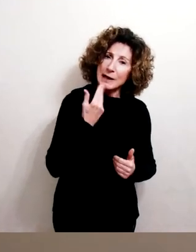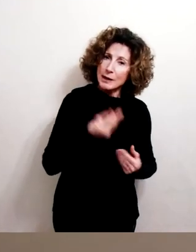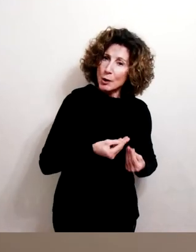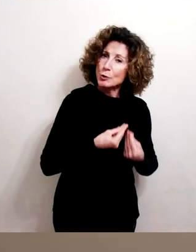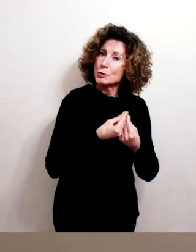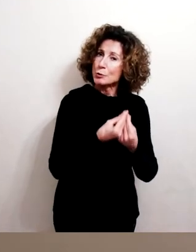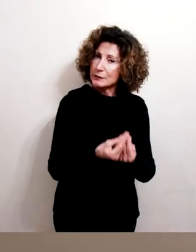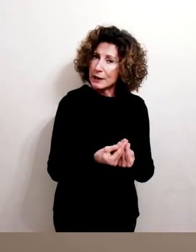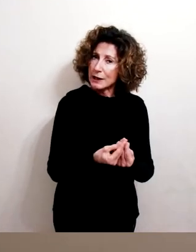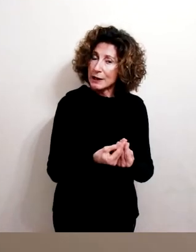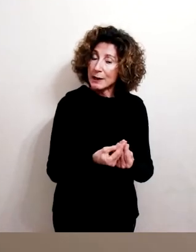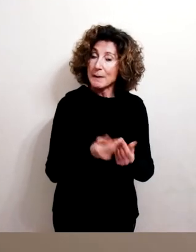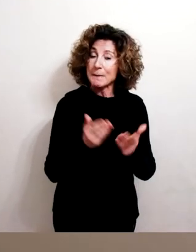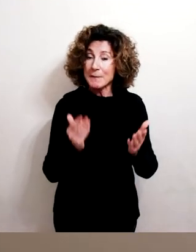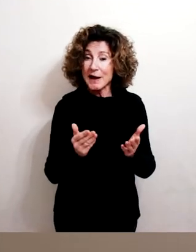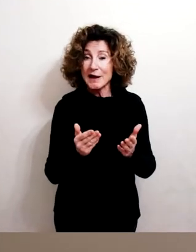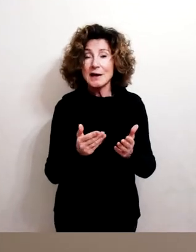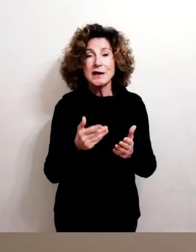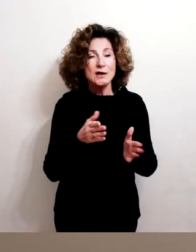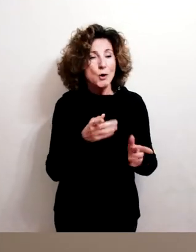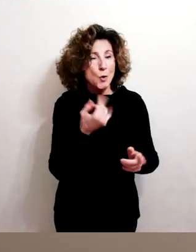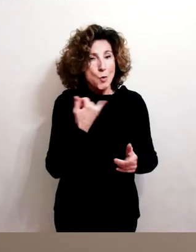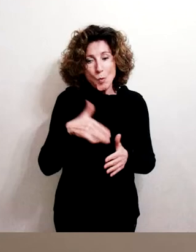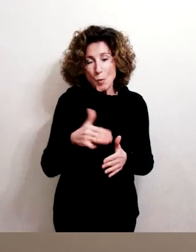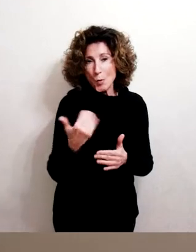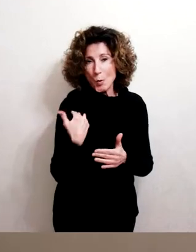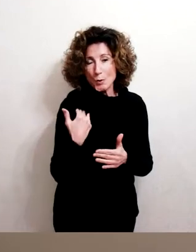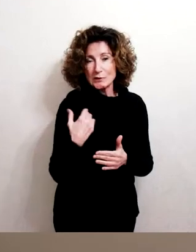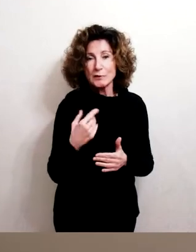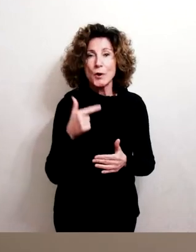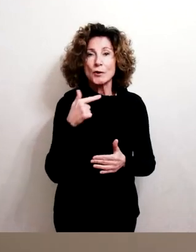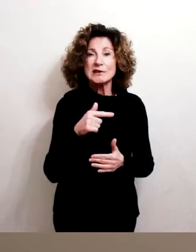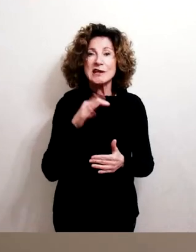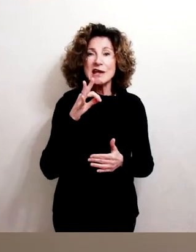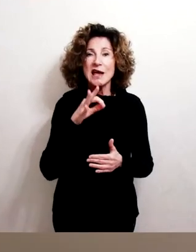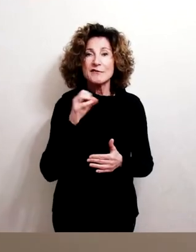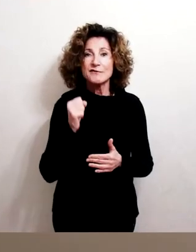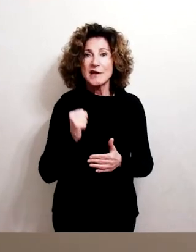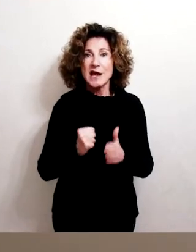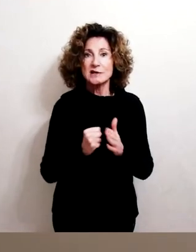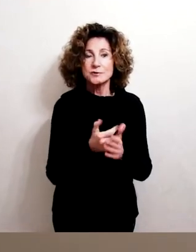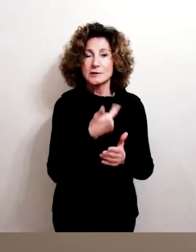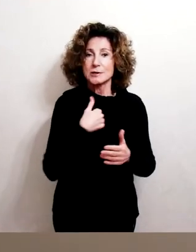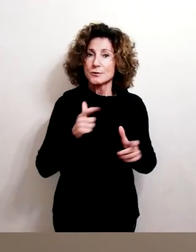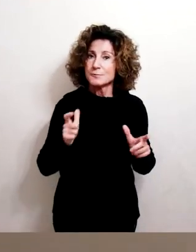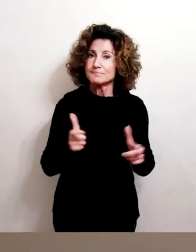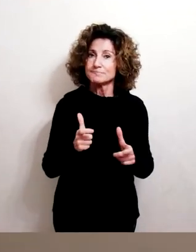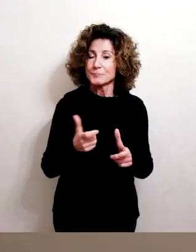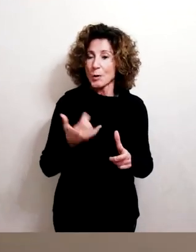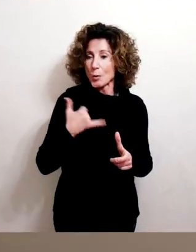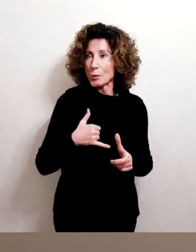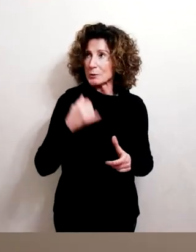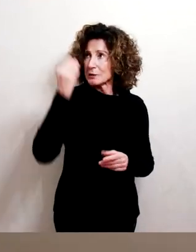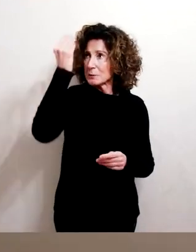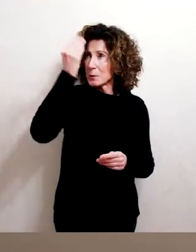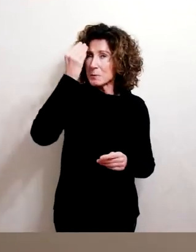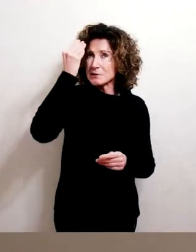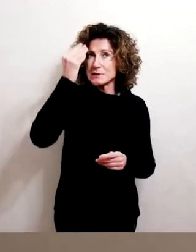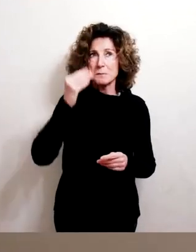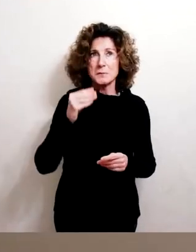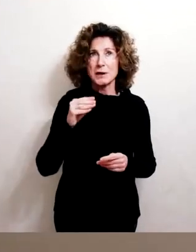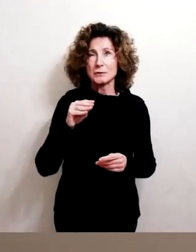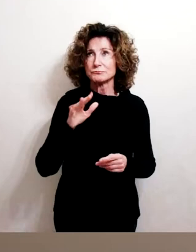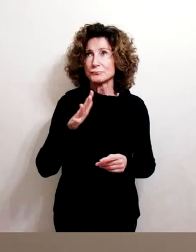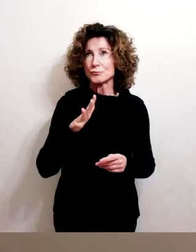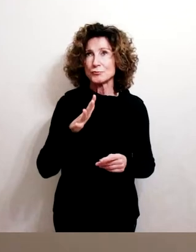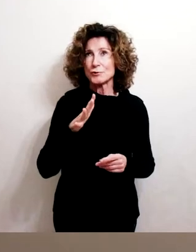magarotto e che però da quando esistono i tfa per il sostegno è stato ci siamo fermati l'ultimo credo che sia stato